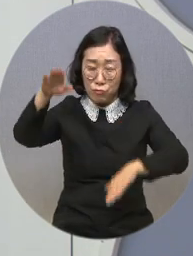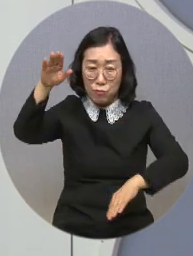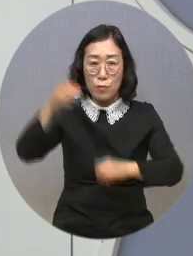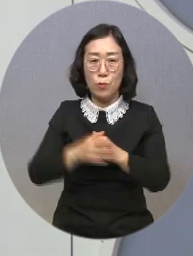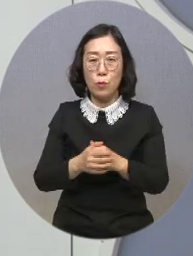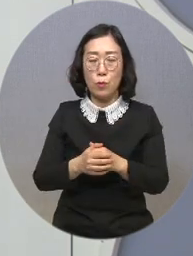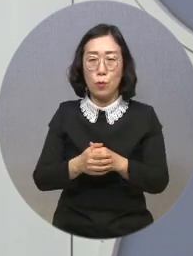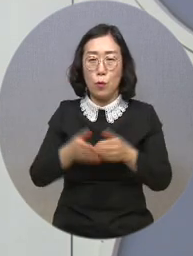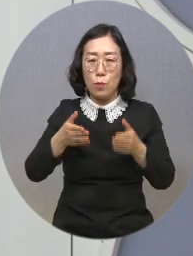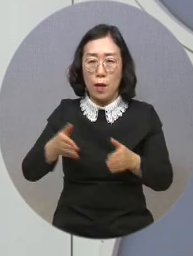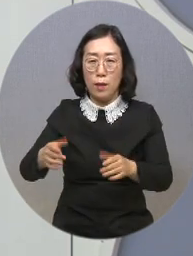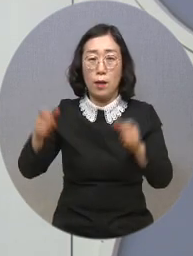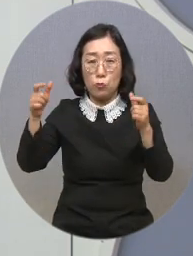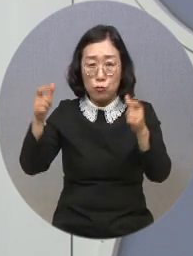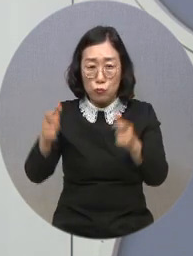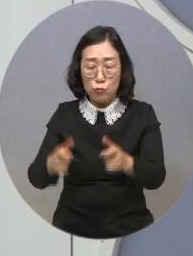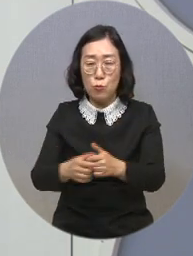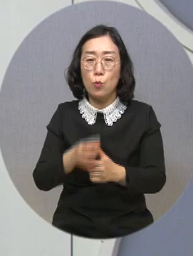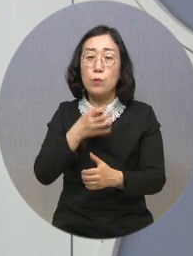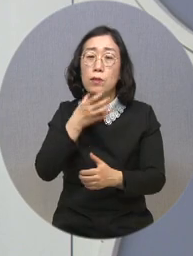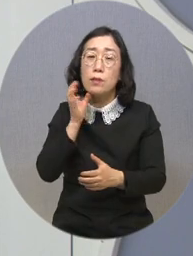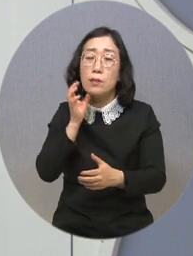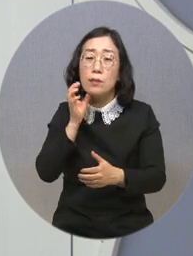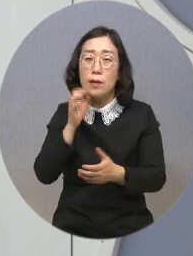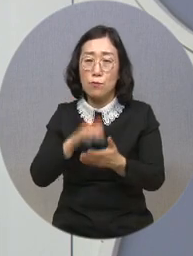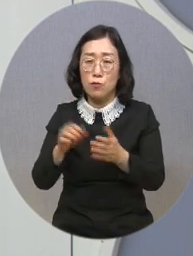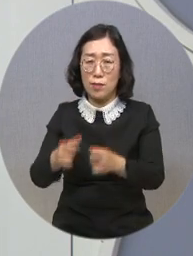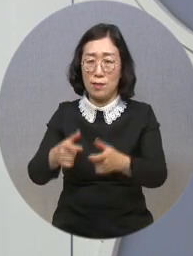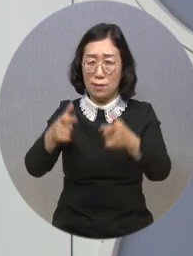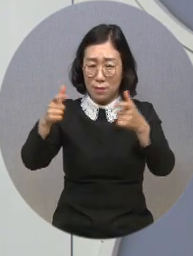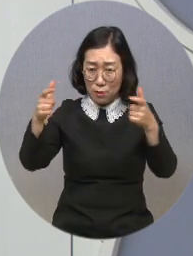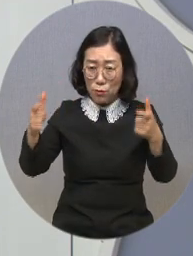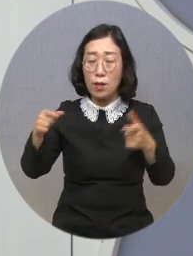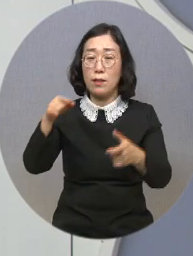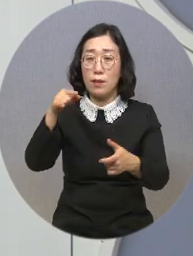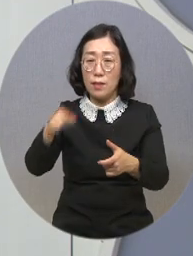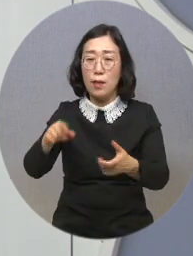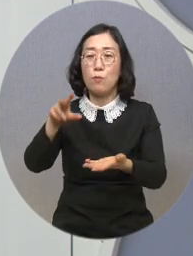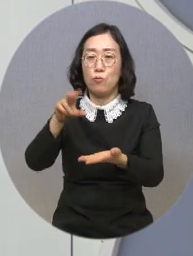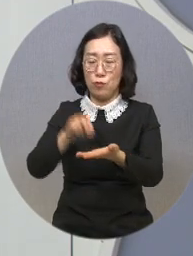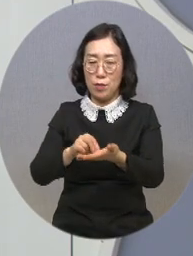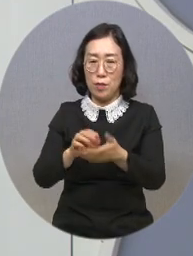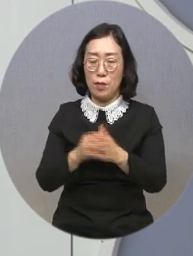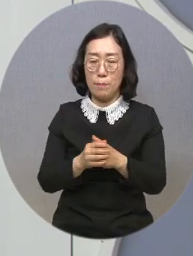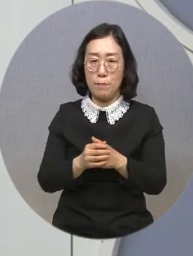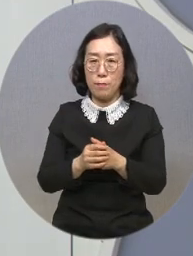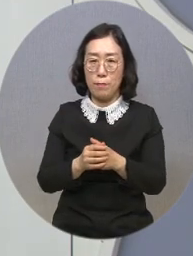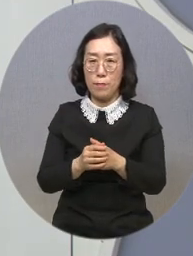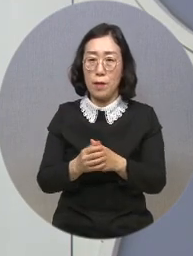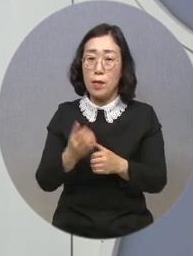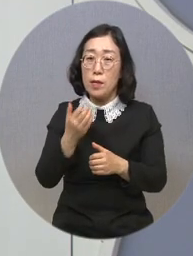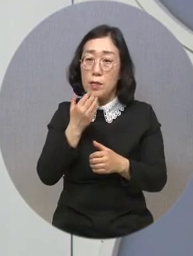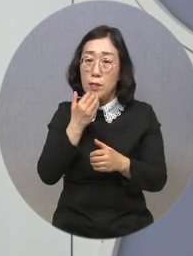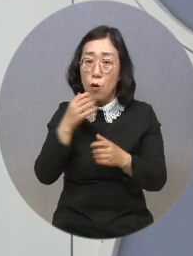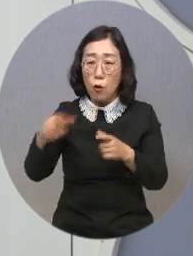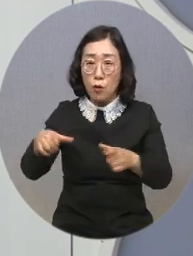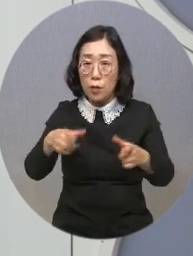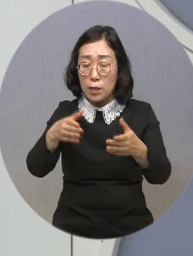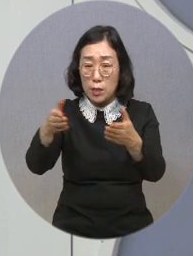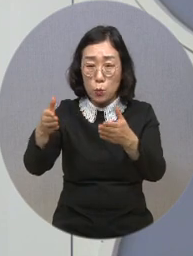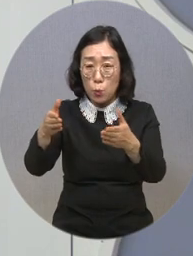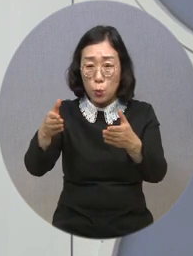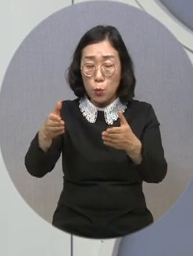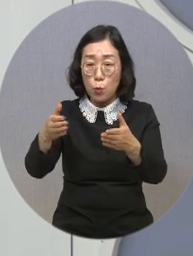단어가 우리나라의 당면 과제다. 지금 양극화는 수도권과 지방